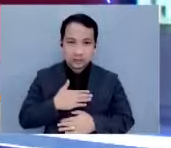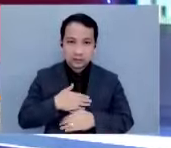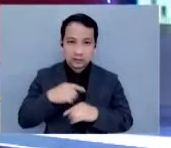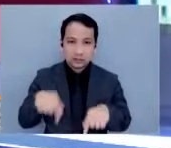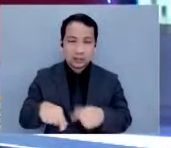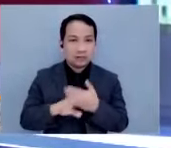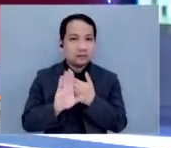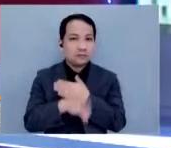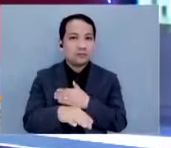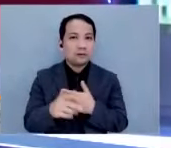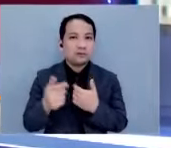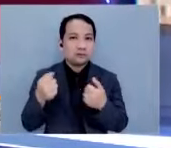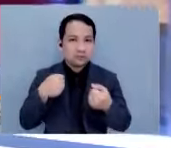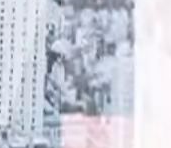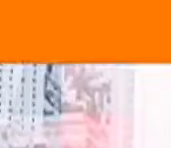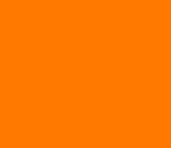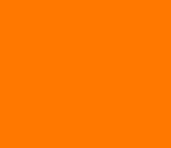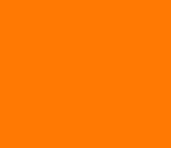aalis. Sports pa tayo mamaya.